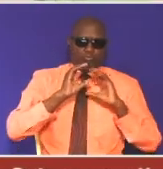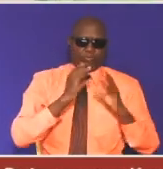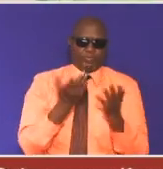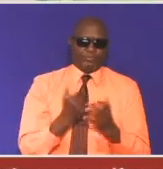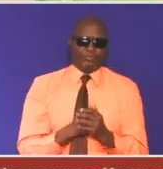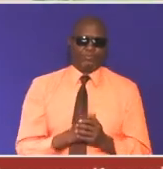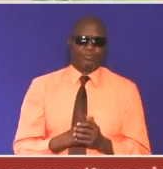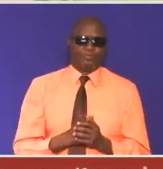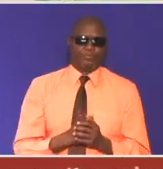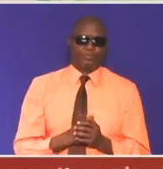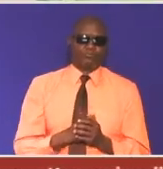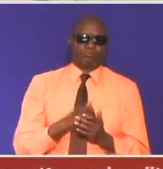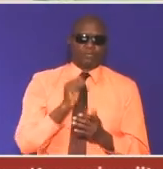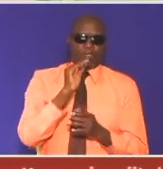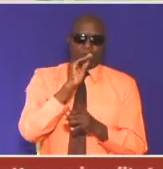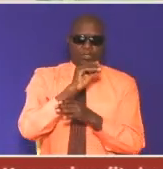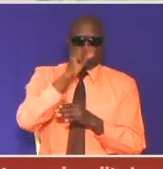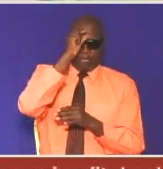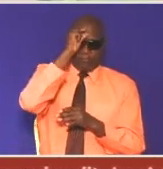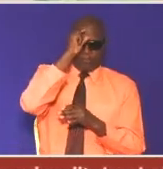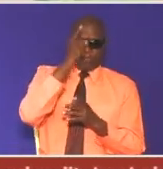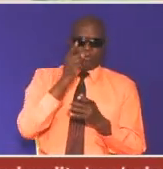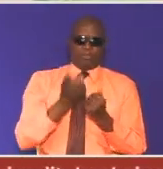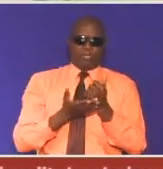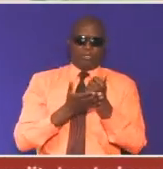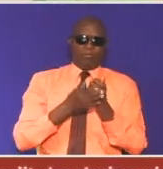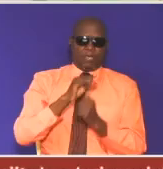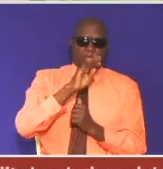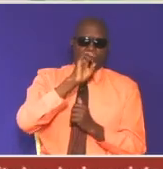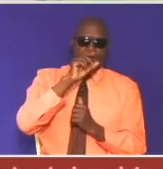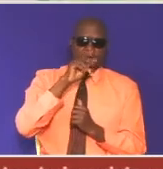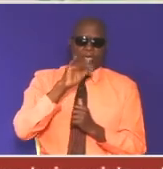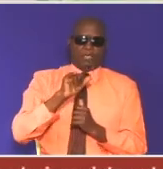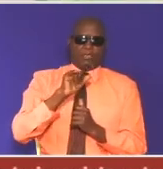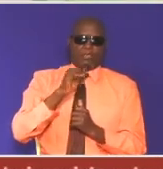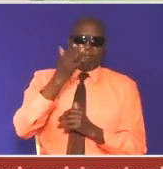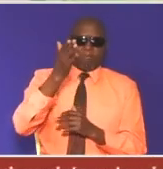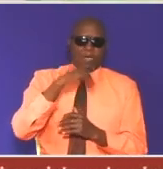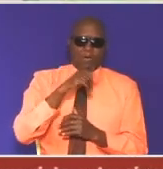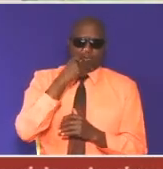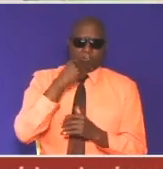iweze kuingilia kati ili iweze kusaidia Emily arudi nyumbani, kwa sababu mimi mwenyewe